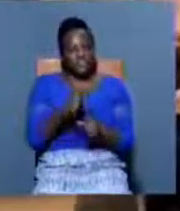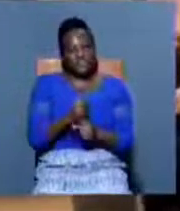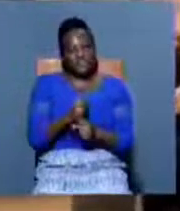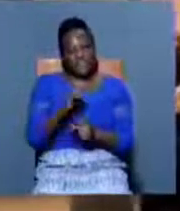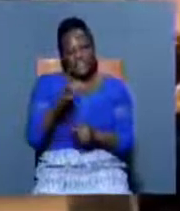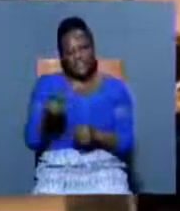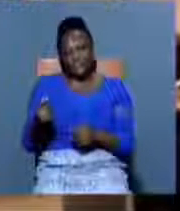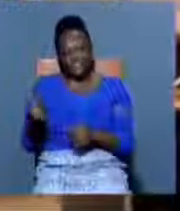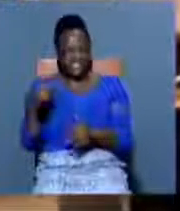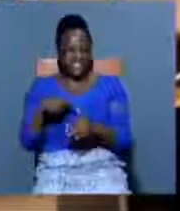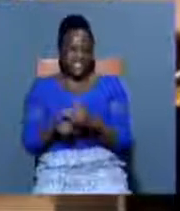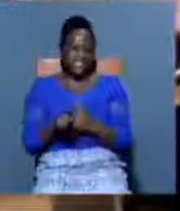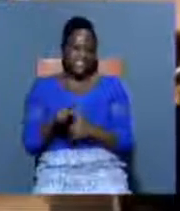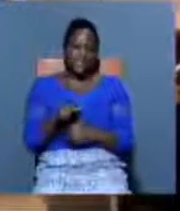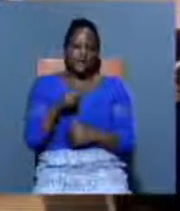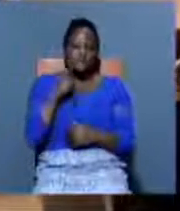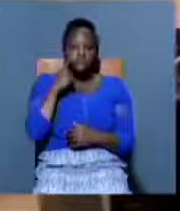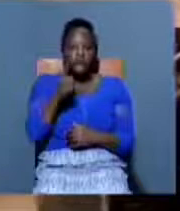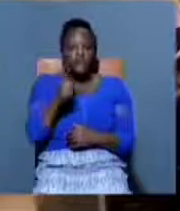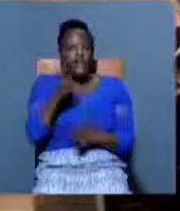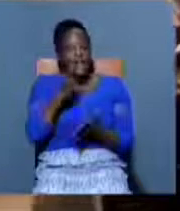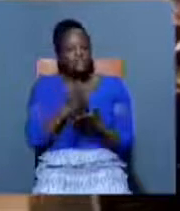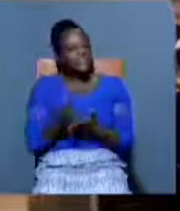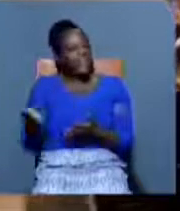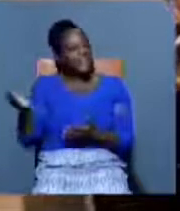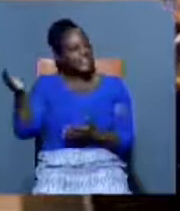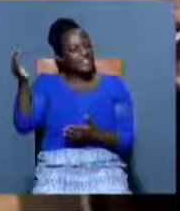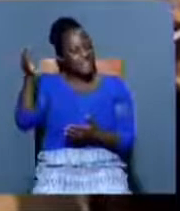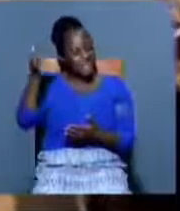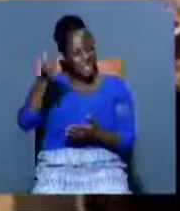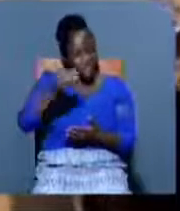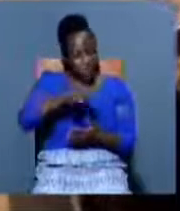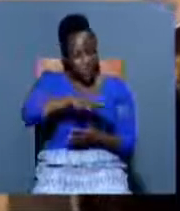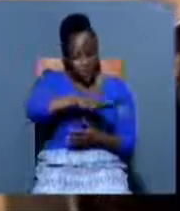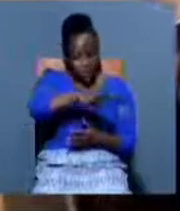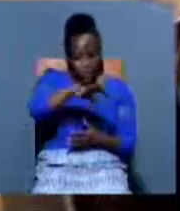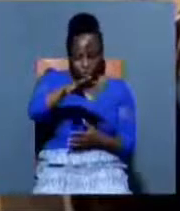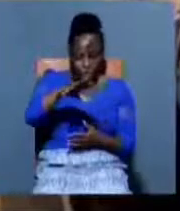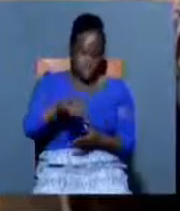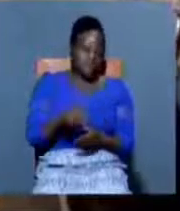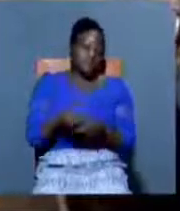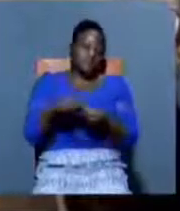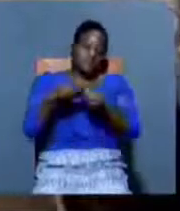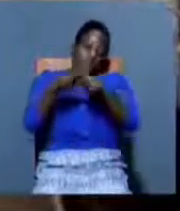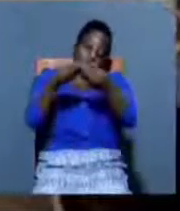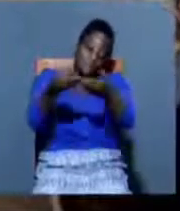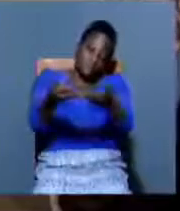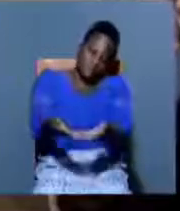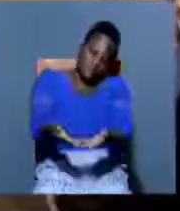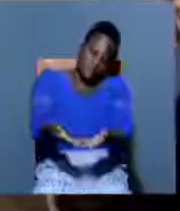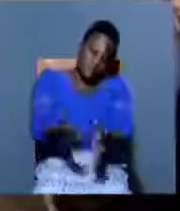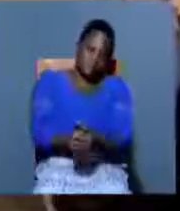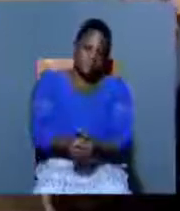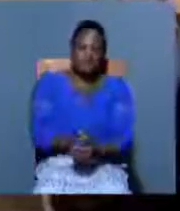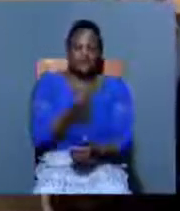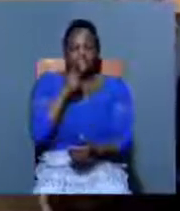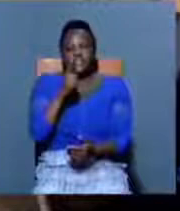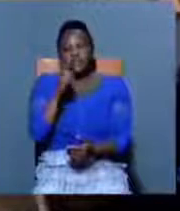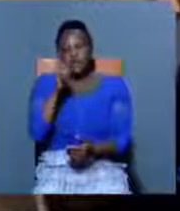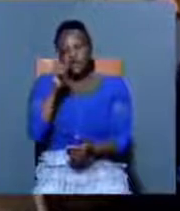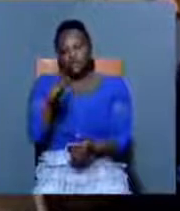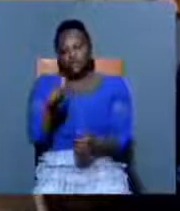pesa ikiingia, utaona kabisa ataileta hela yote mikononi mwako. Maana yake mama anasema hivi, nyumbani kuna